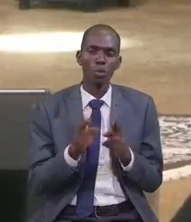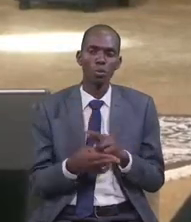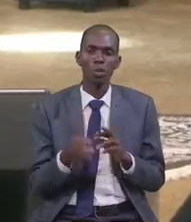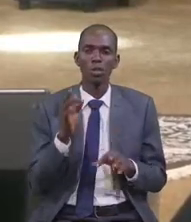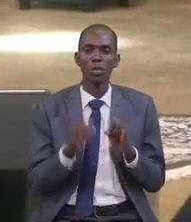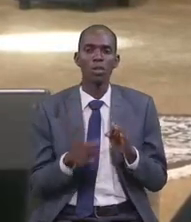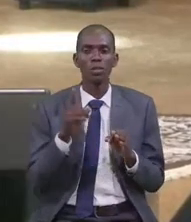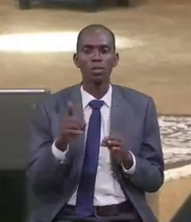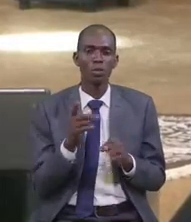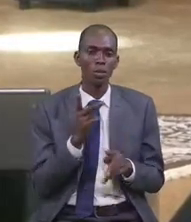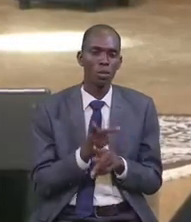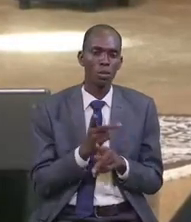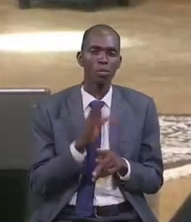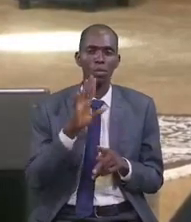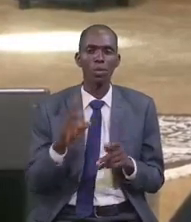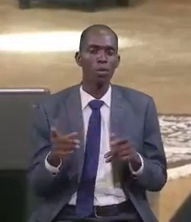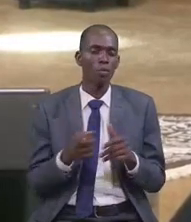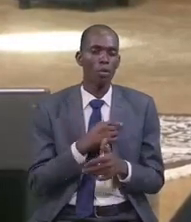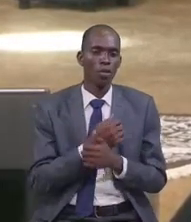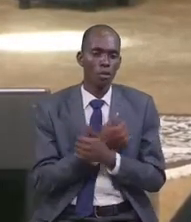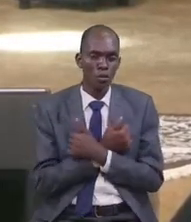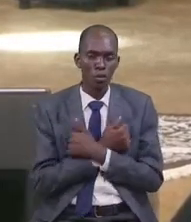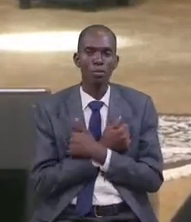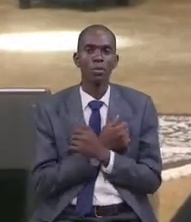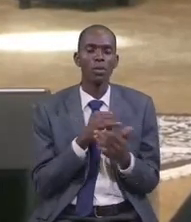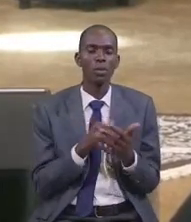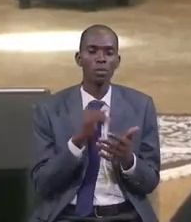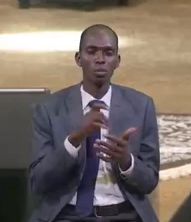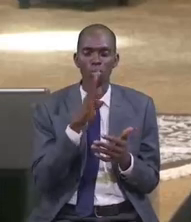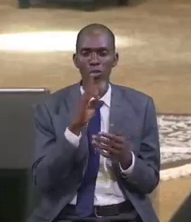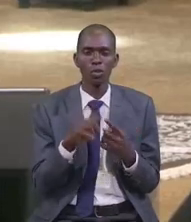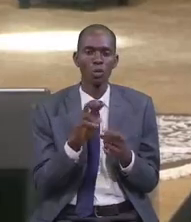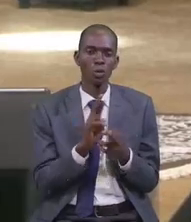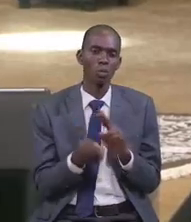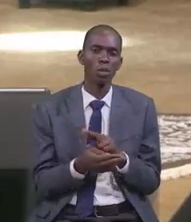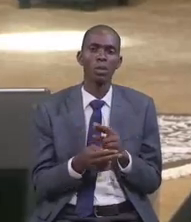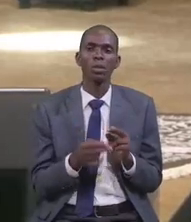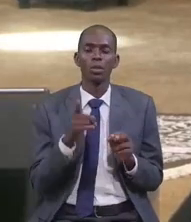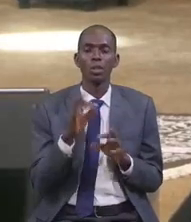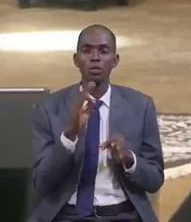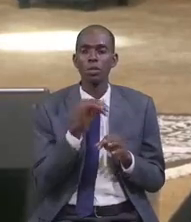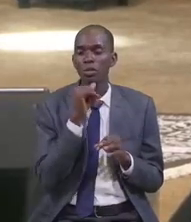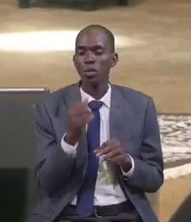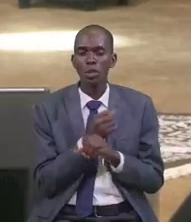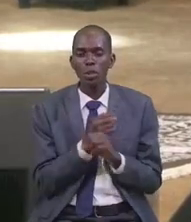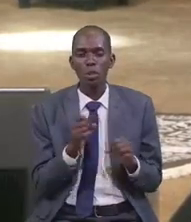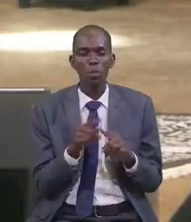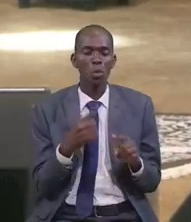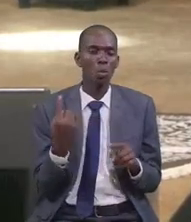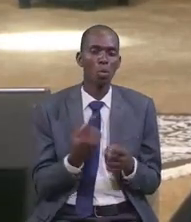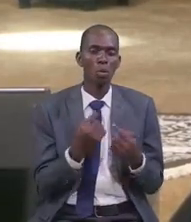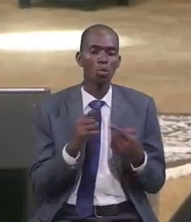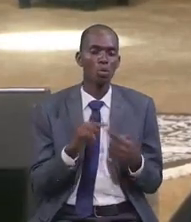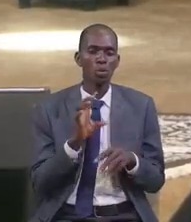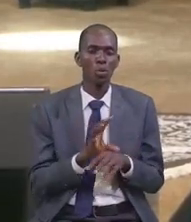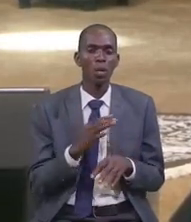périsse, mais voulant que tous arrivent à la repentance. Si tu as abandonné ton premier amour, tu viens à l'église, tu n'es pas né de nouveau, tu dis que tu es de la vie profonde,